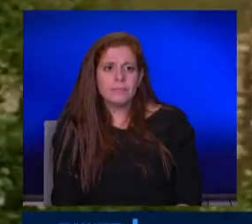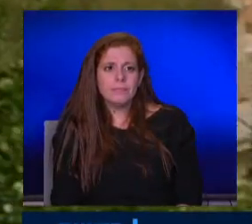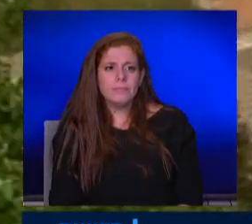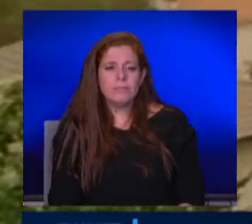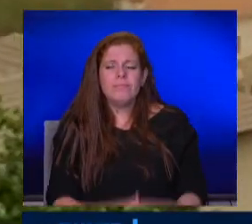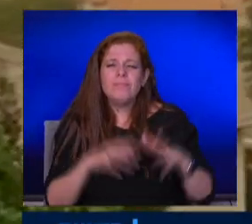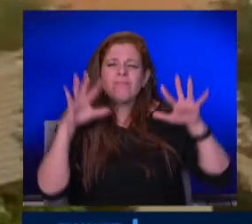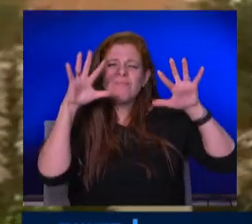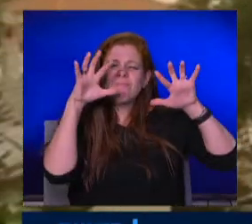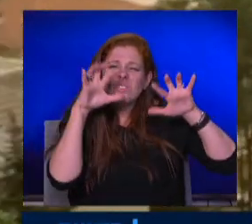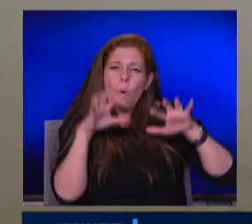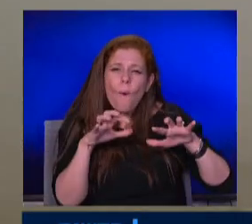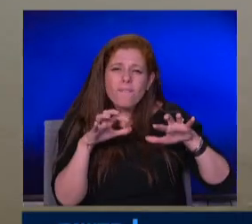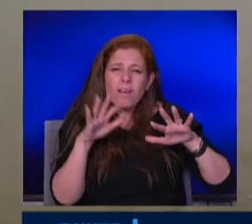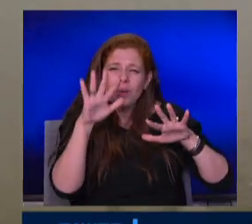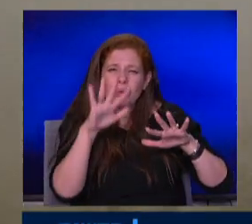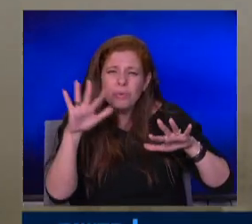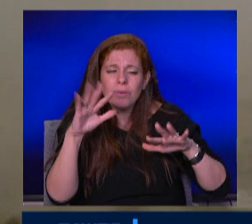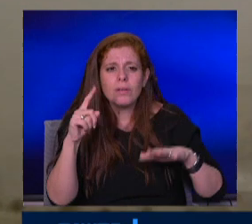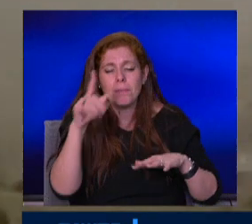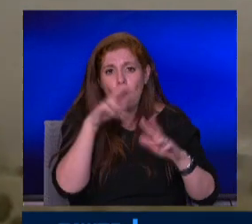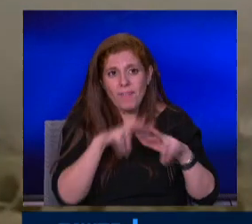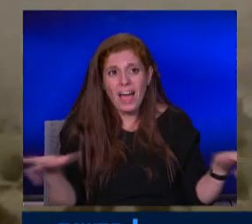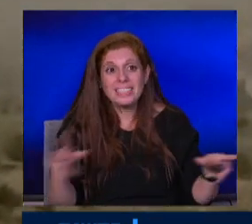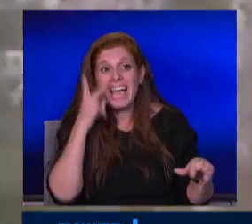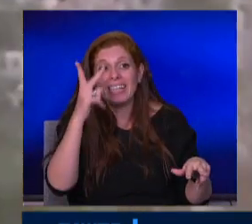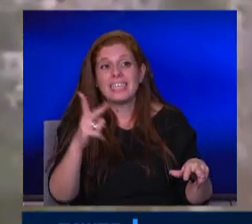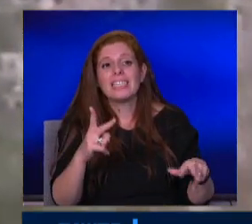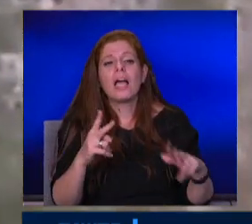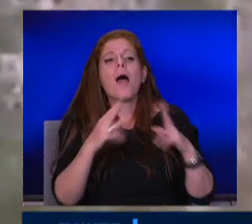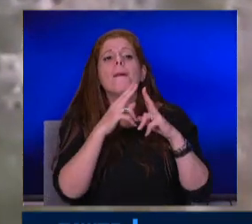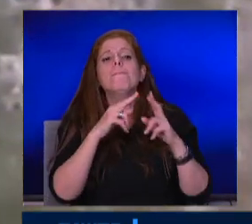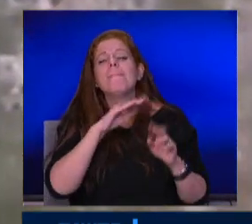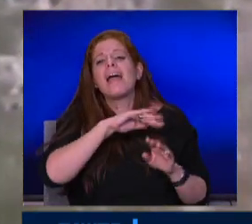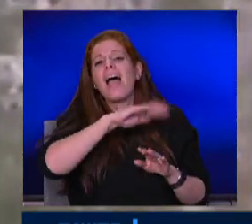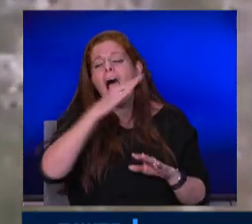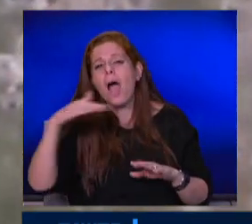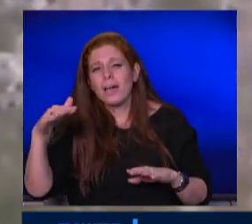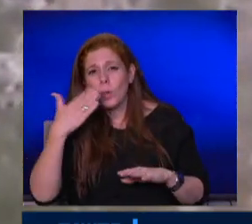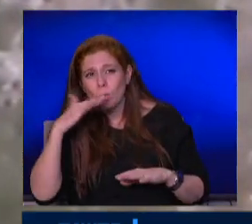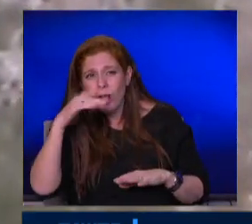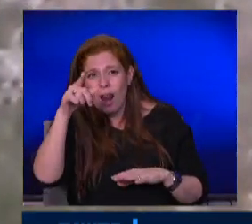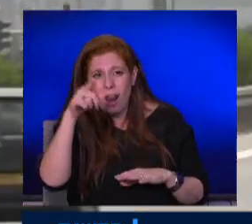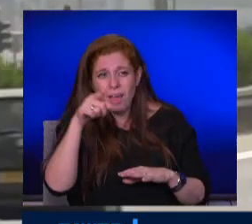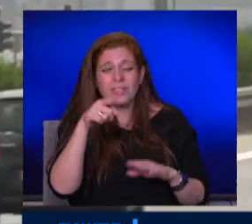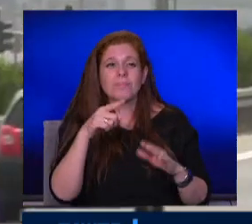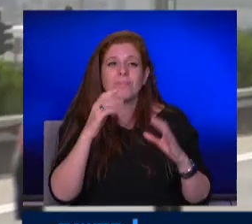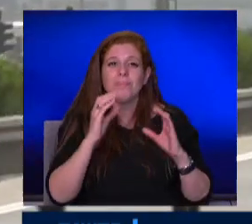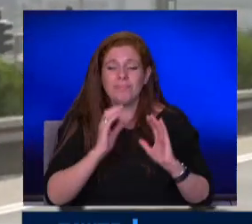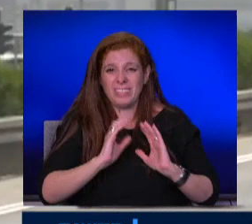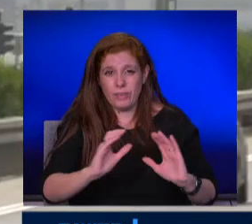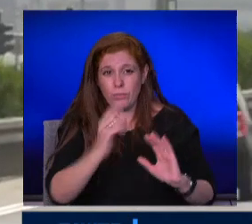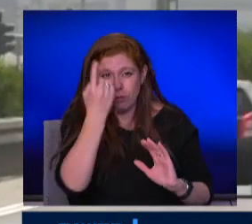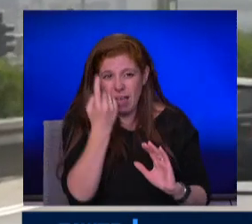אובך היום ברוב אזורי הארץ, כך זה נראה הבוקר בערי ירושלים, כביש מספר אחת ליד אבו גוש, הוא קצת